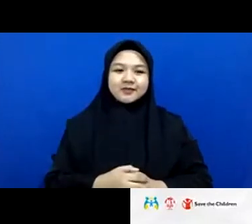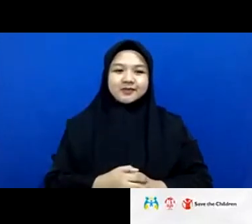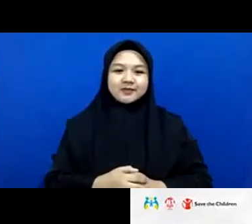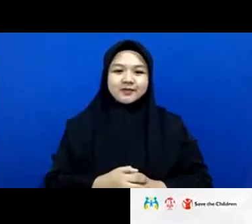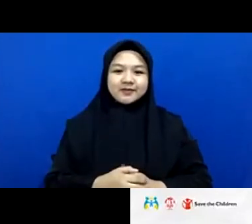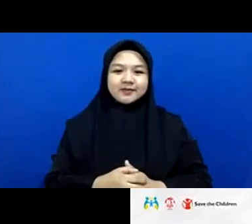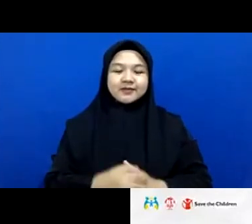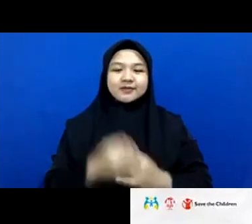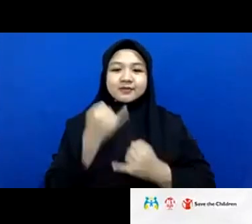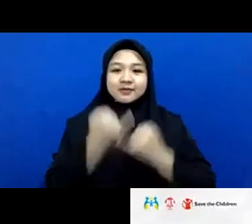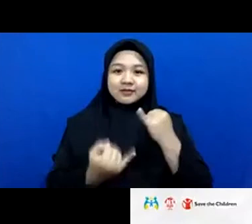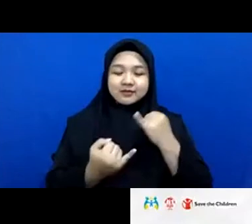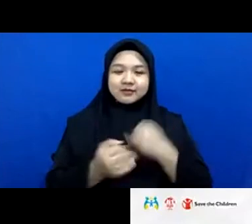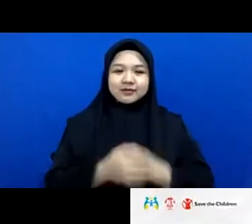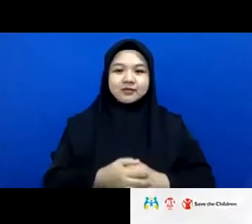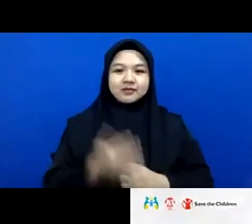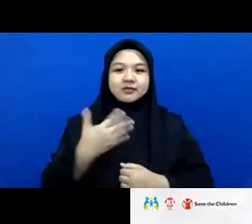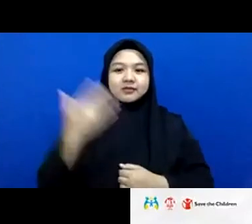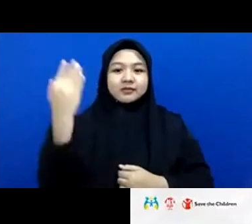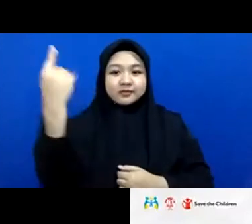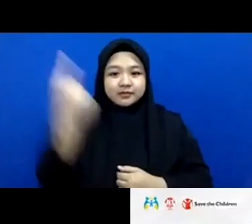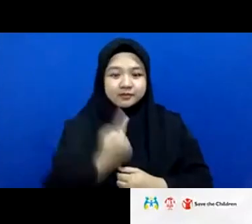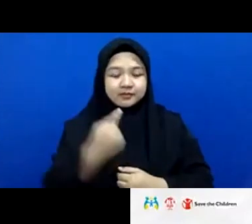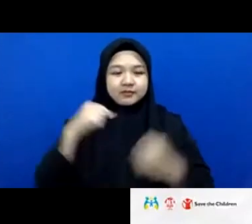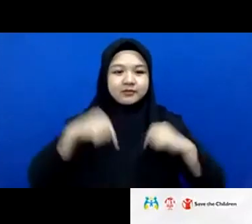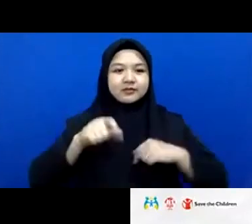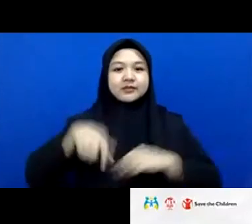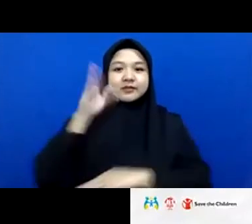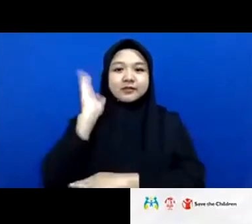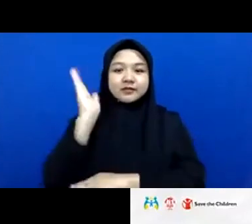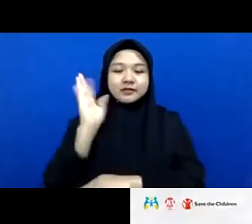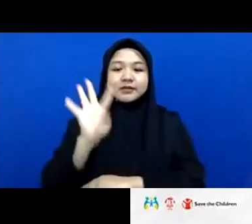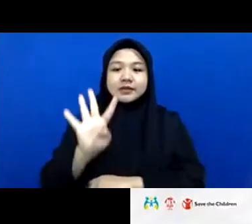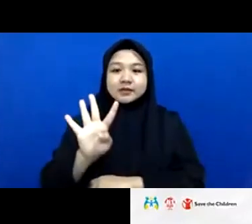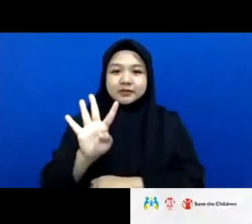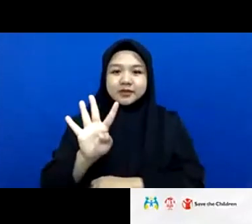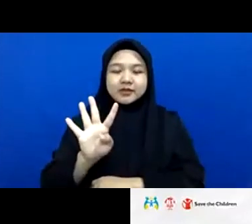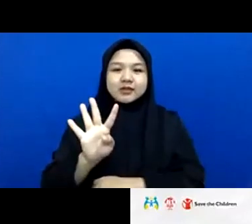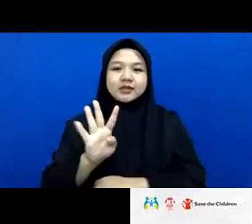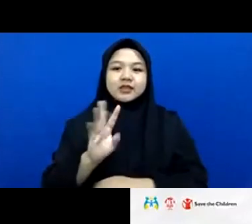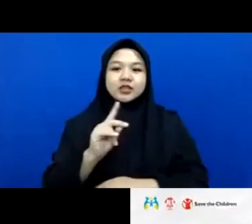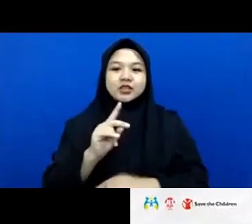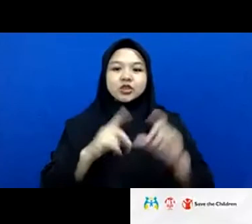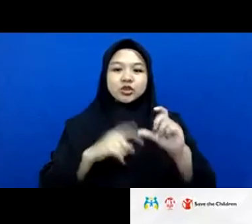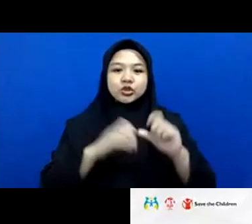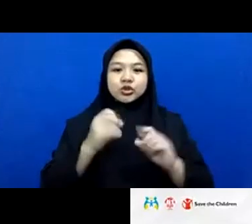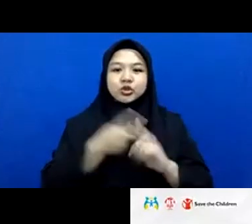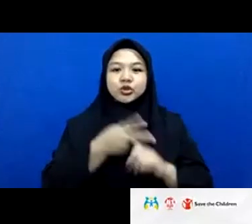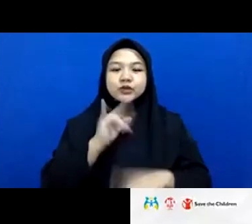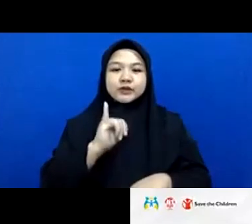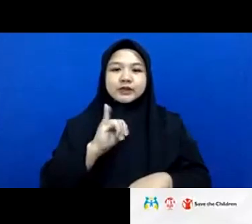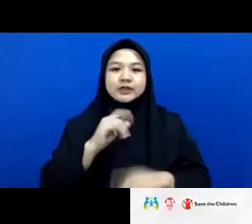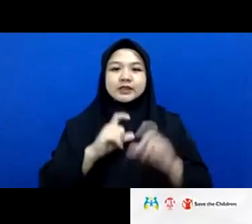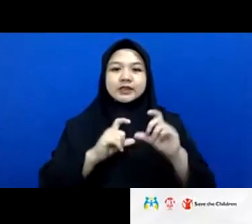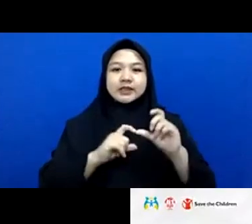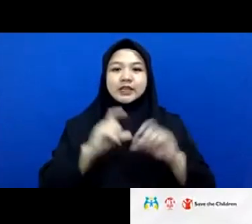Dan terakhir juga telah hadir bersama dengan kita narasumber kita yang keempat ada Mbak Sofi Yuliatnin Esos,